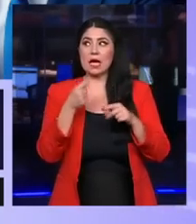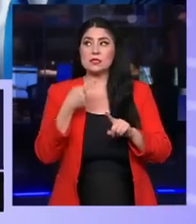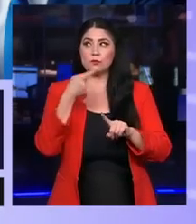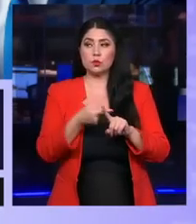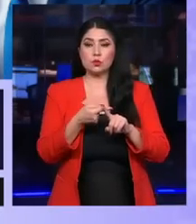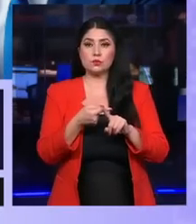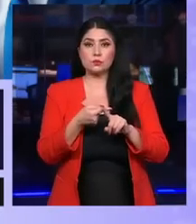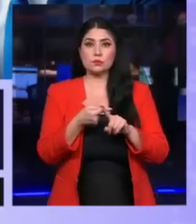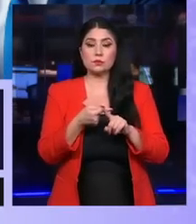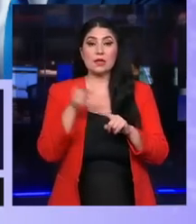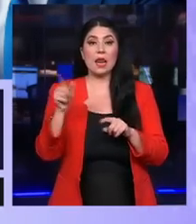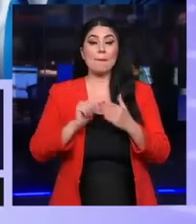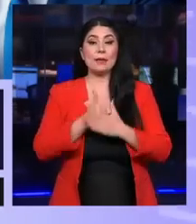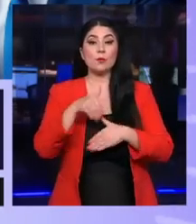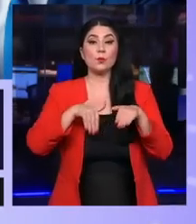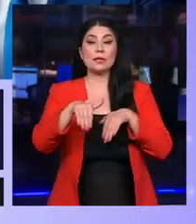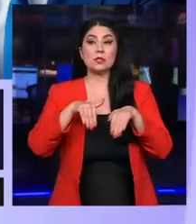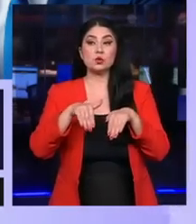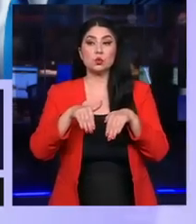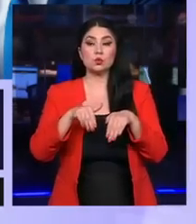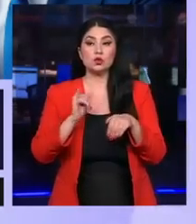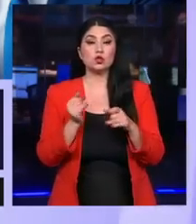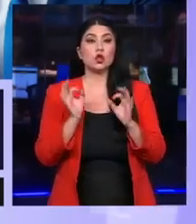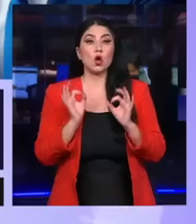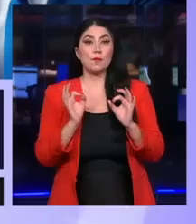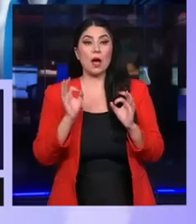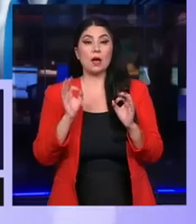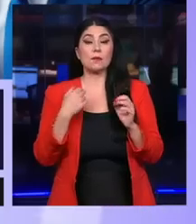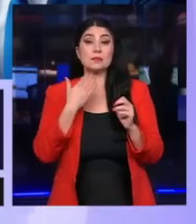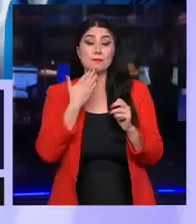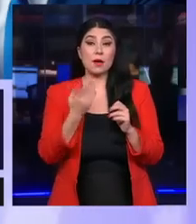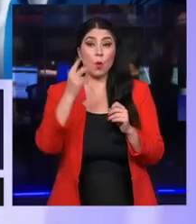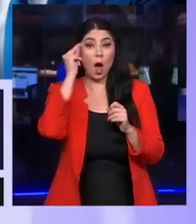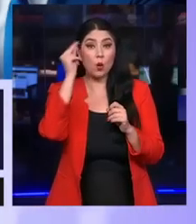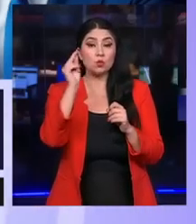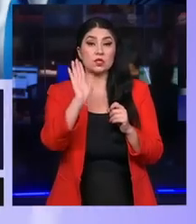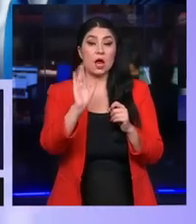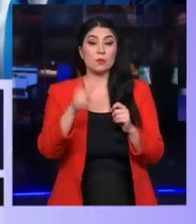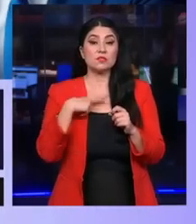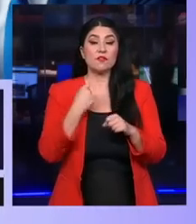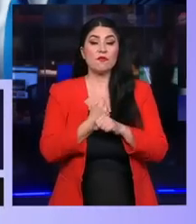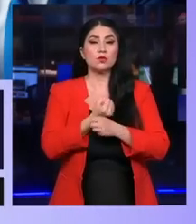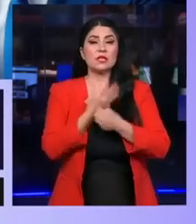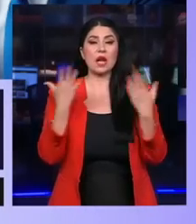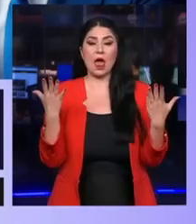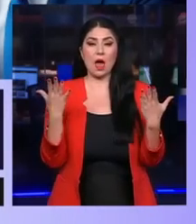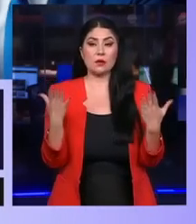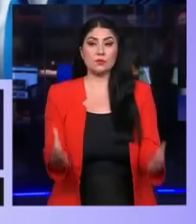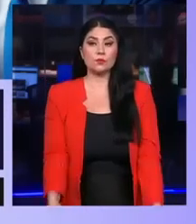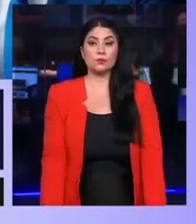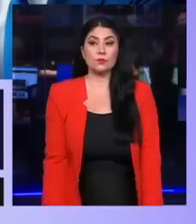suplimentare din partea prim-ministrului și firesc mi se pare ca un astfel de anunț să fie făcut în mod transparent